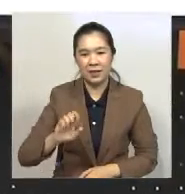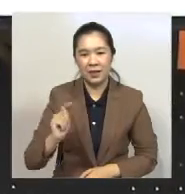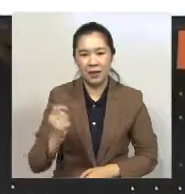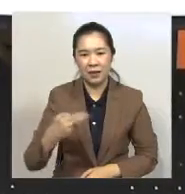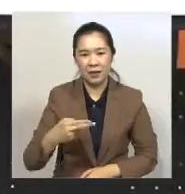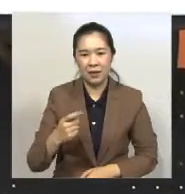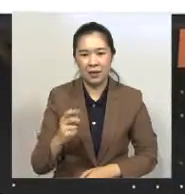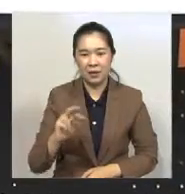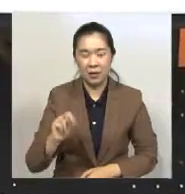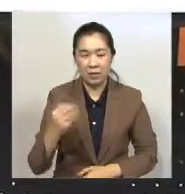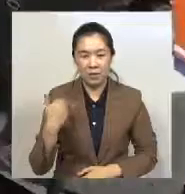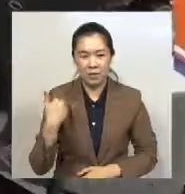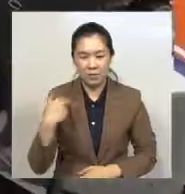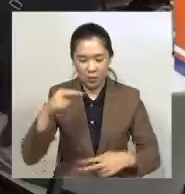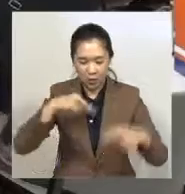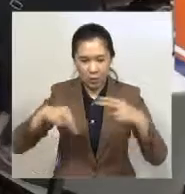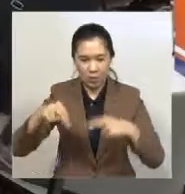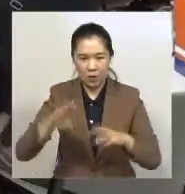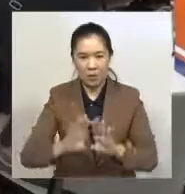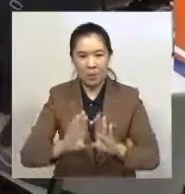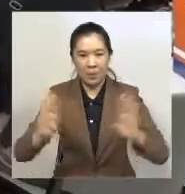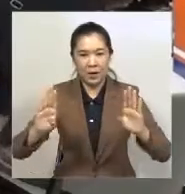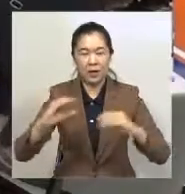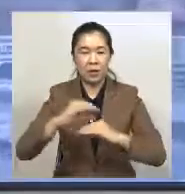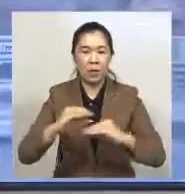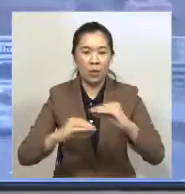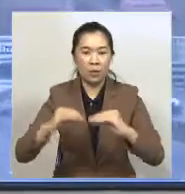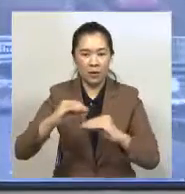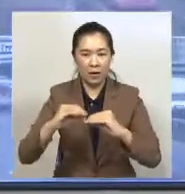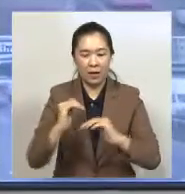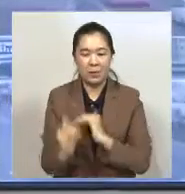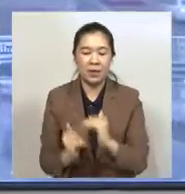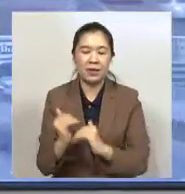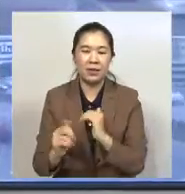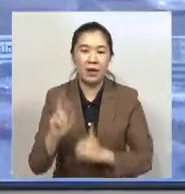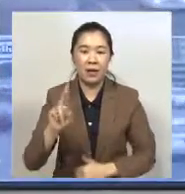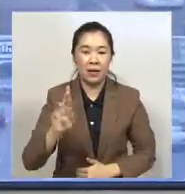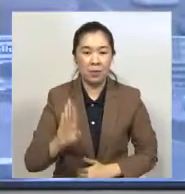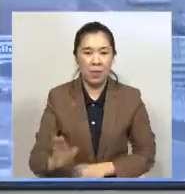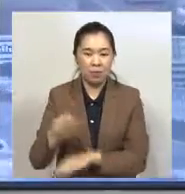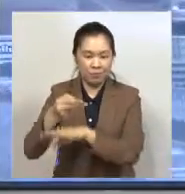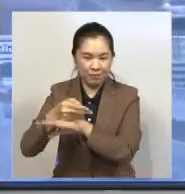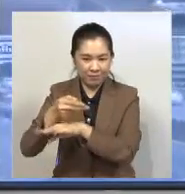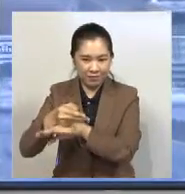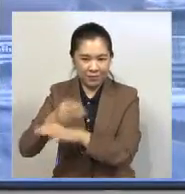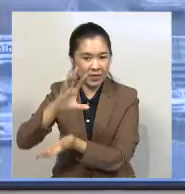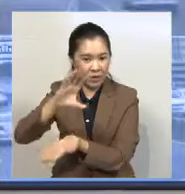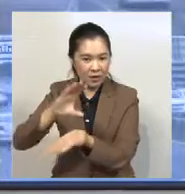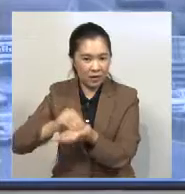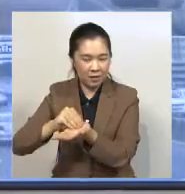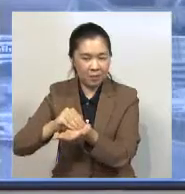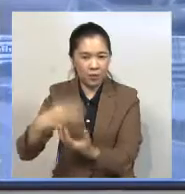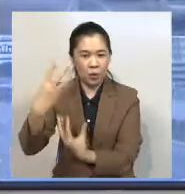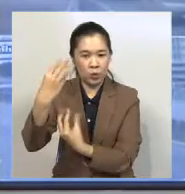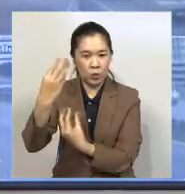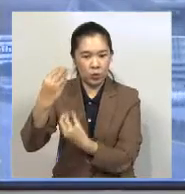นท์ผู้บังคับการตำรวจจราจรได้เปิดโครงการปรับปรุงและพัฒนาระบบตรวจจับรถฝ่าสัญญาณไฟจราจ